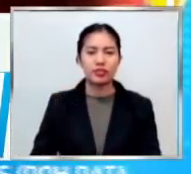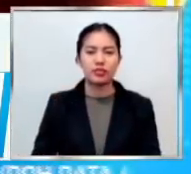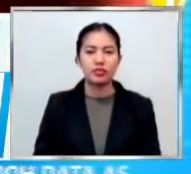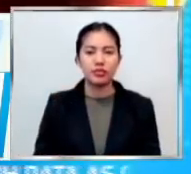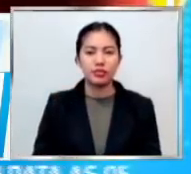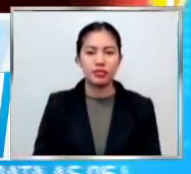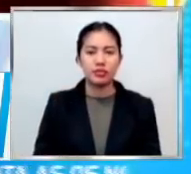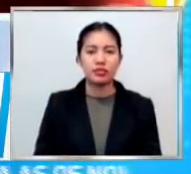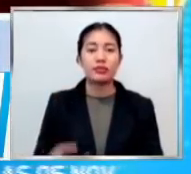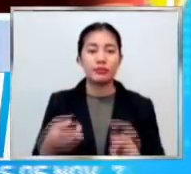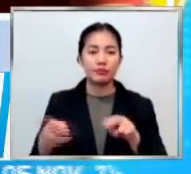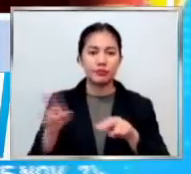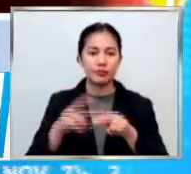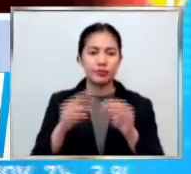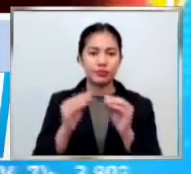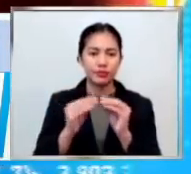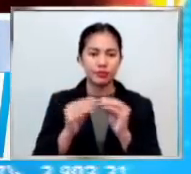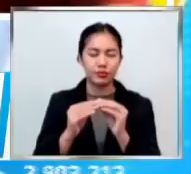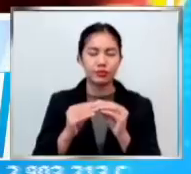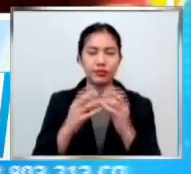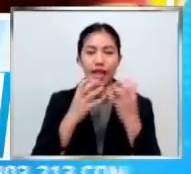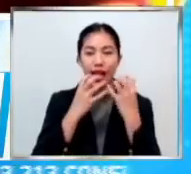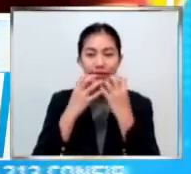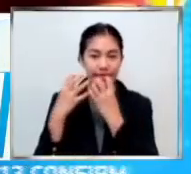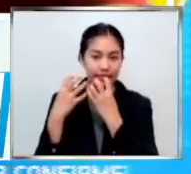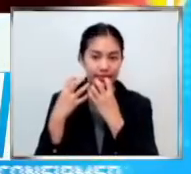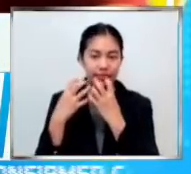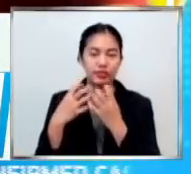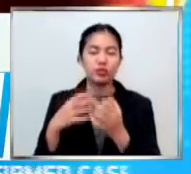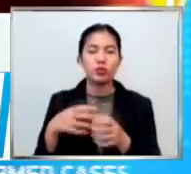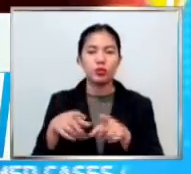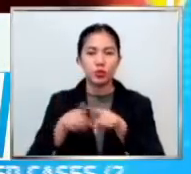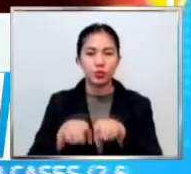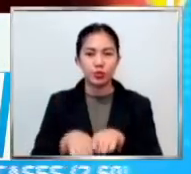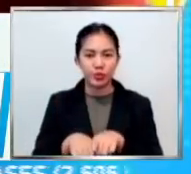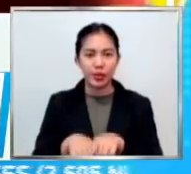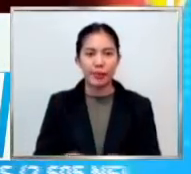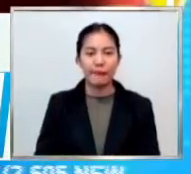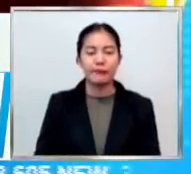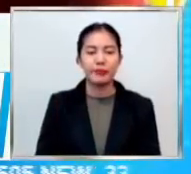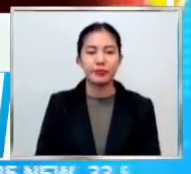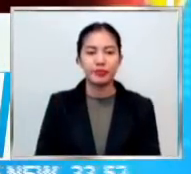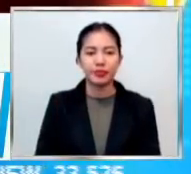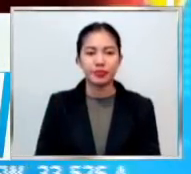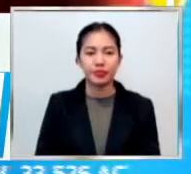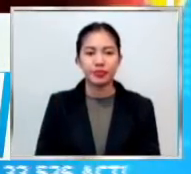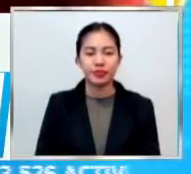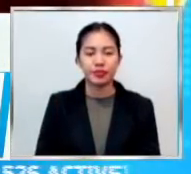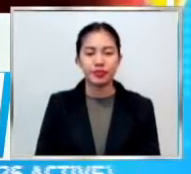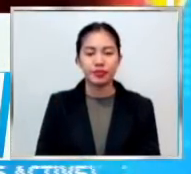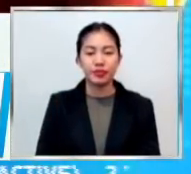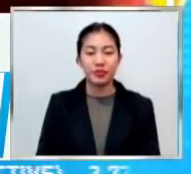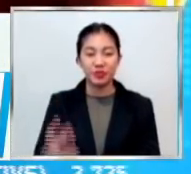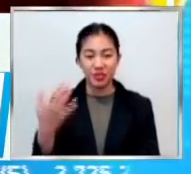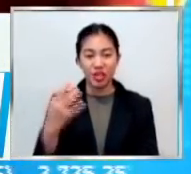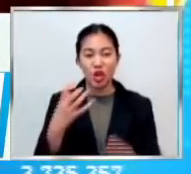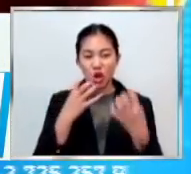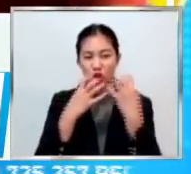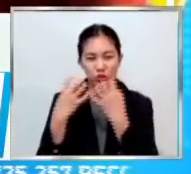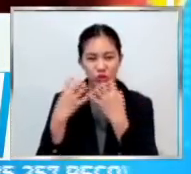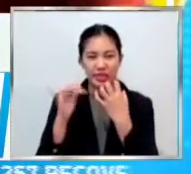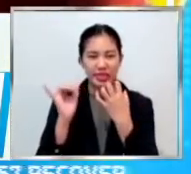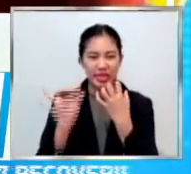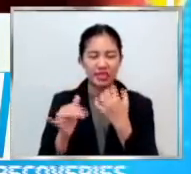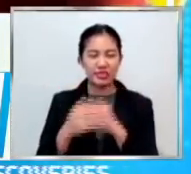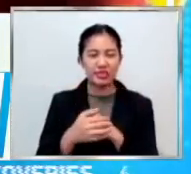tataas yan, no? Pati yung corn kasi yung corn yung inputs malaki rin ang